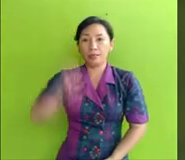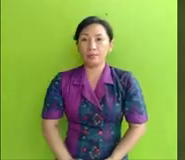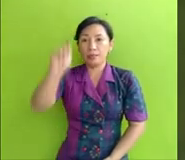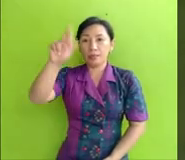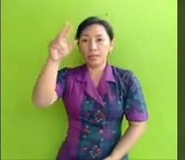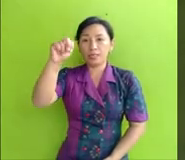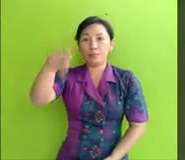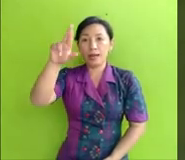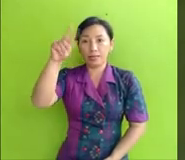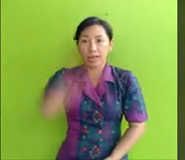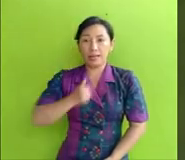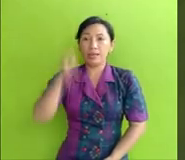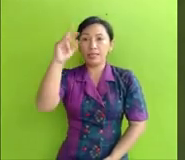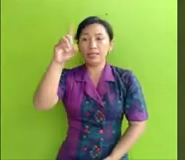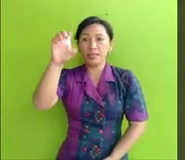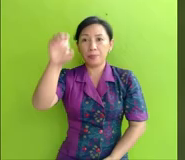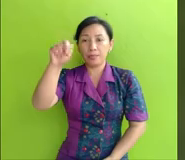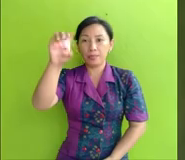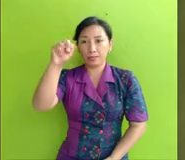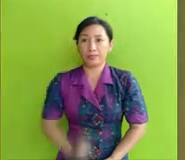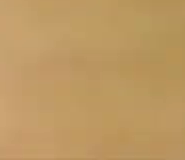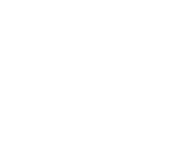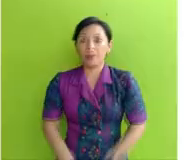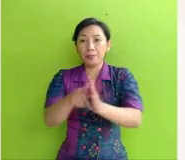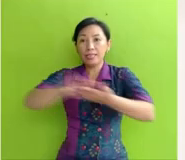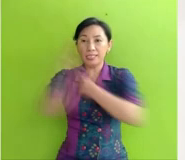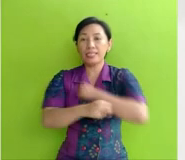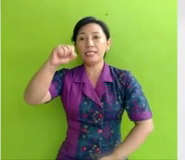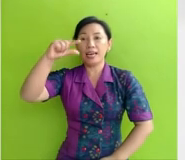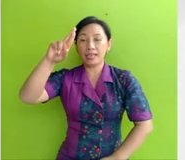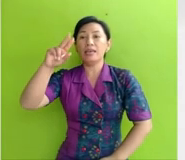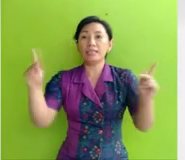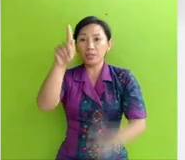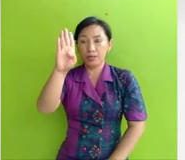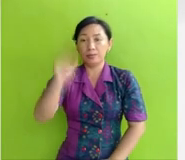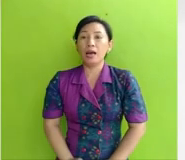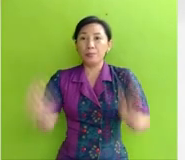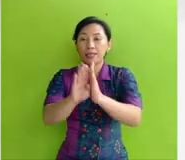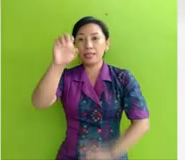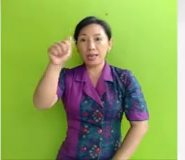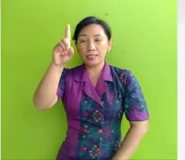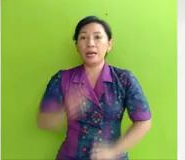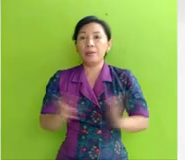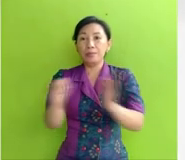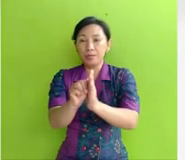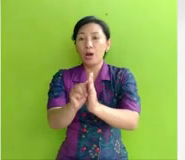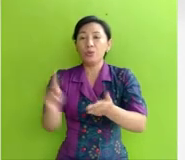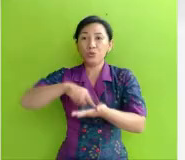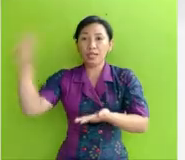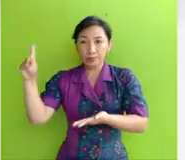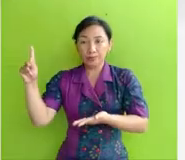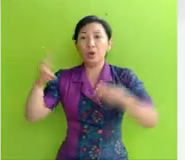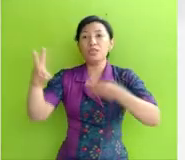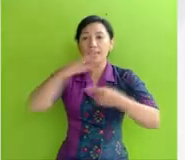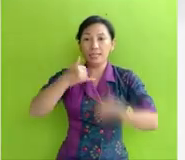akuntabel, transparan, dan independen. Pengadilan Negeri Singaraja Kelas 1B bertekad